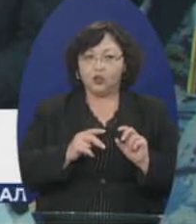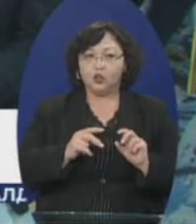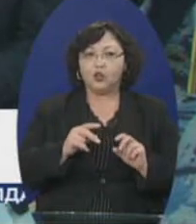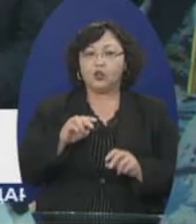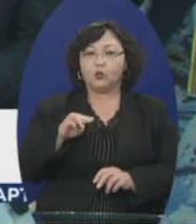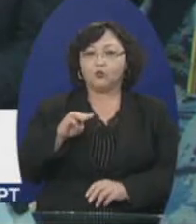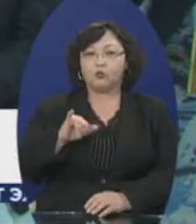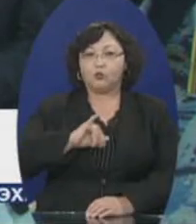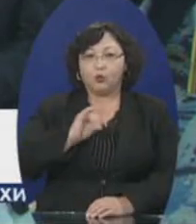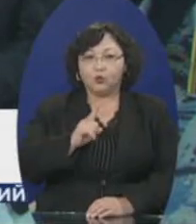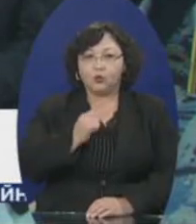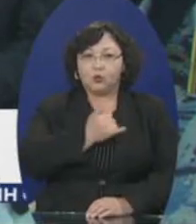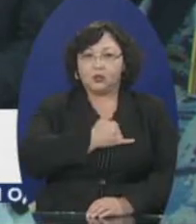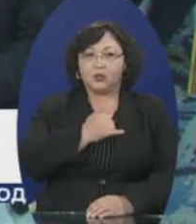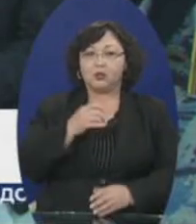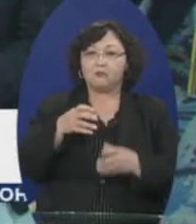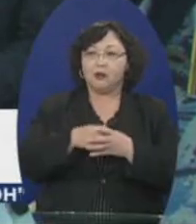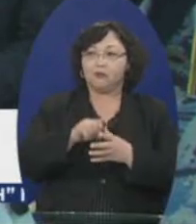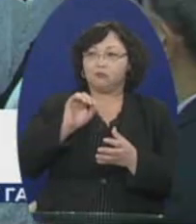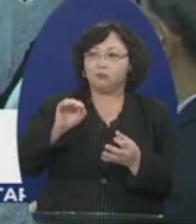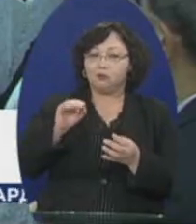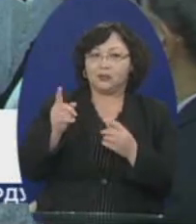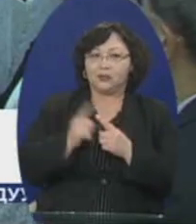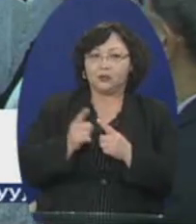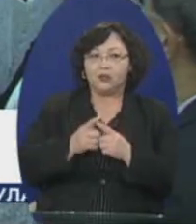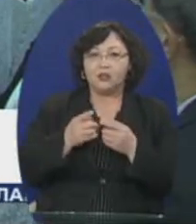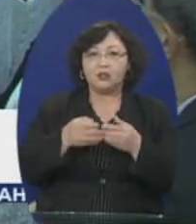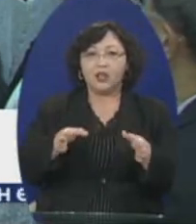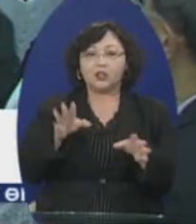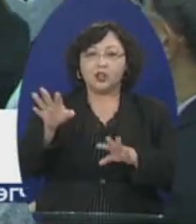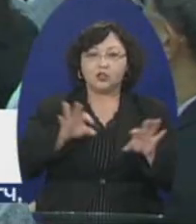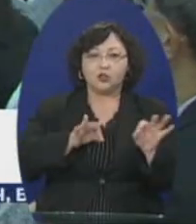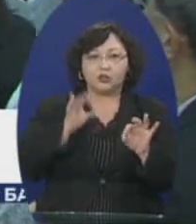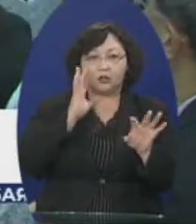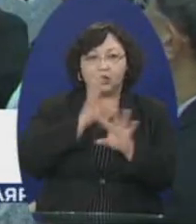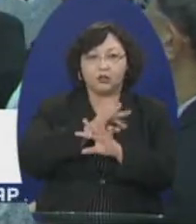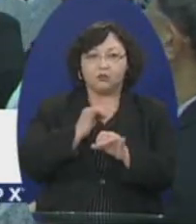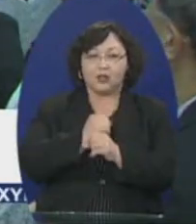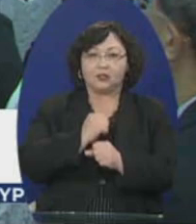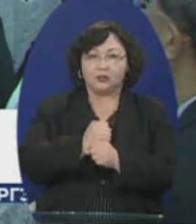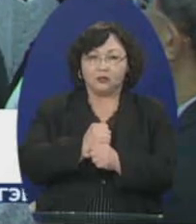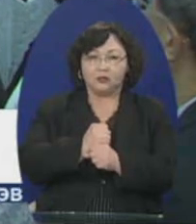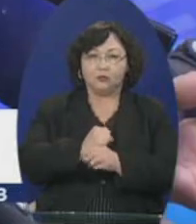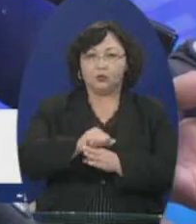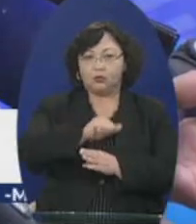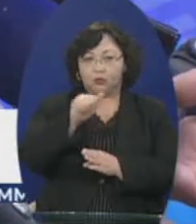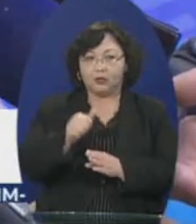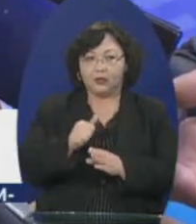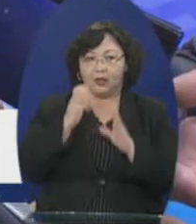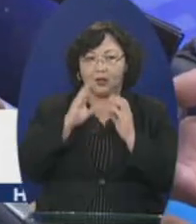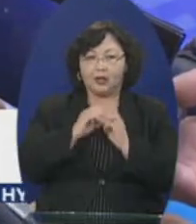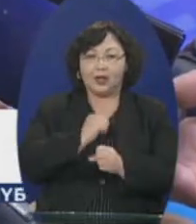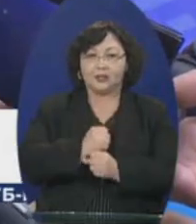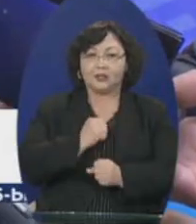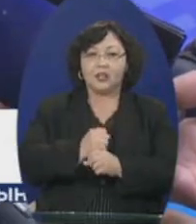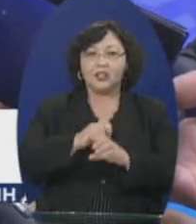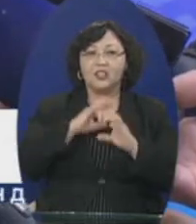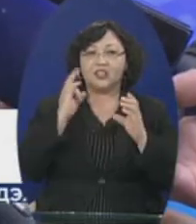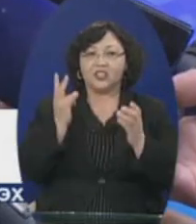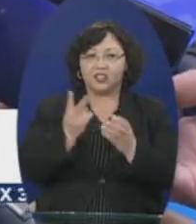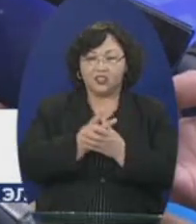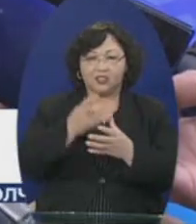тавих шаардлагыг дэмжлүүлж нээлттэй сонгон шалруулдаг байх тогтолцоог бүрдүүлэхээр ажиллаж байна. Нэгдсэн